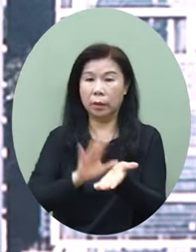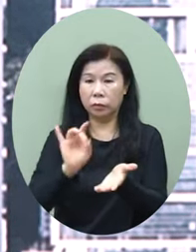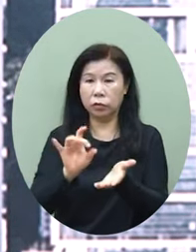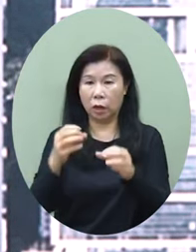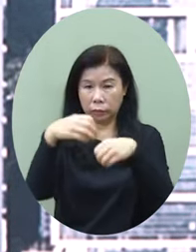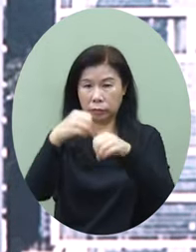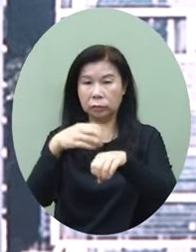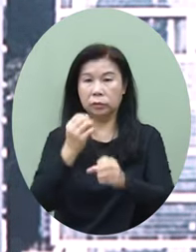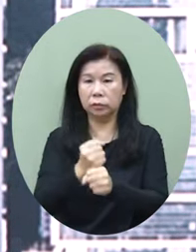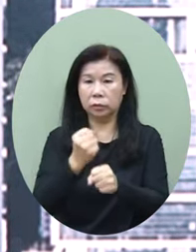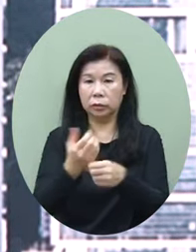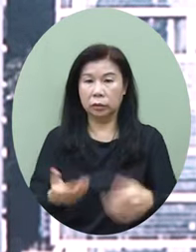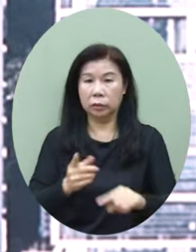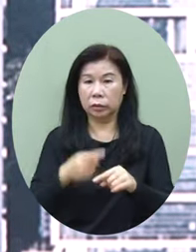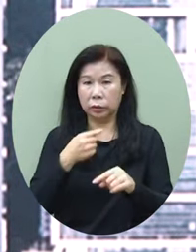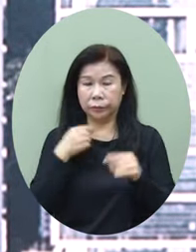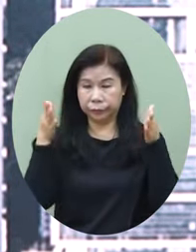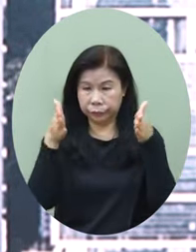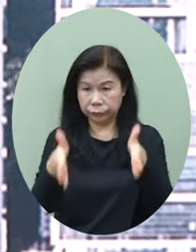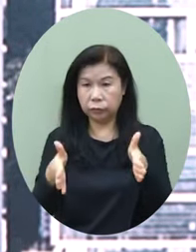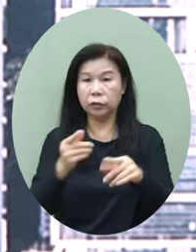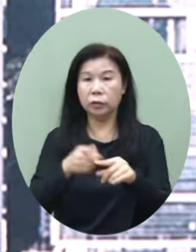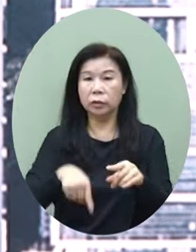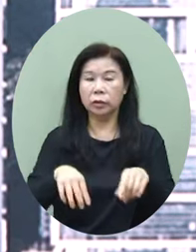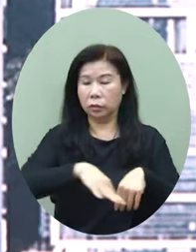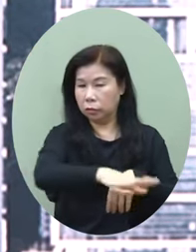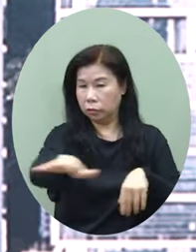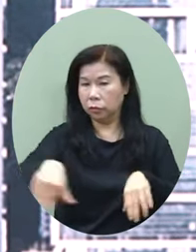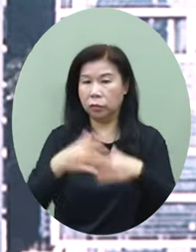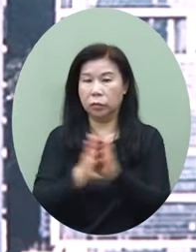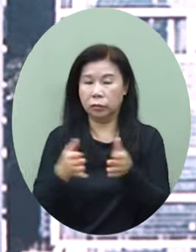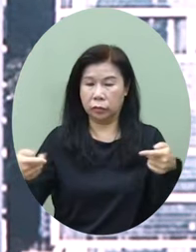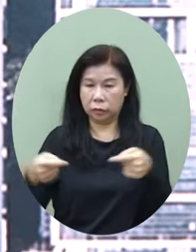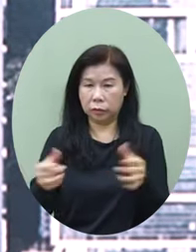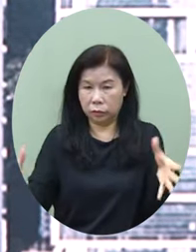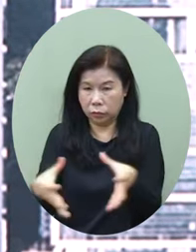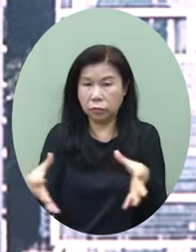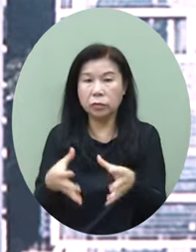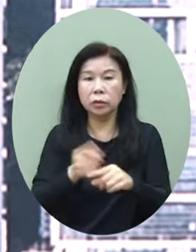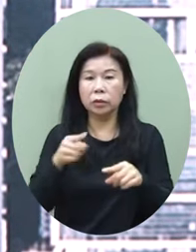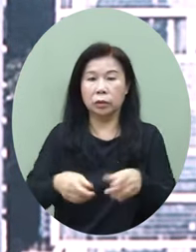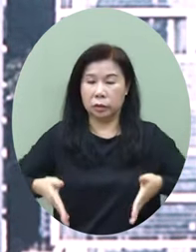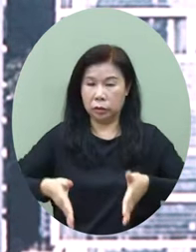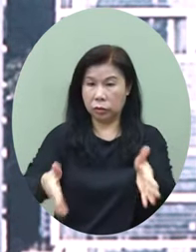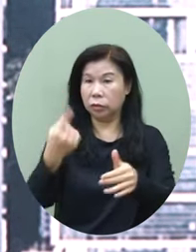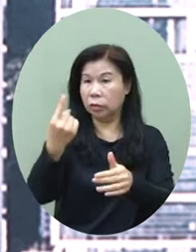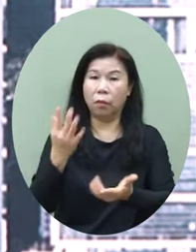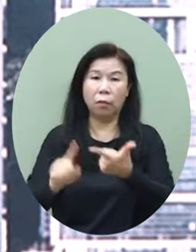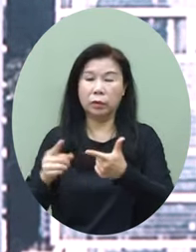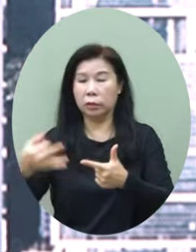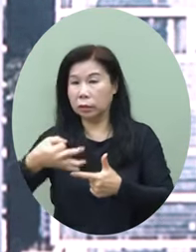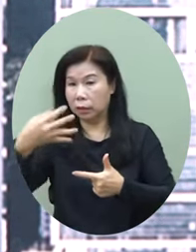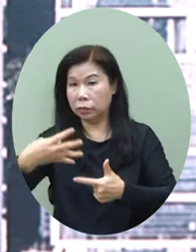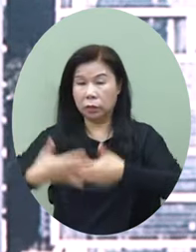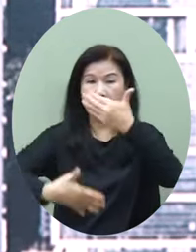測的工作可能是應該更加聚焦將範圍縮小一些是一條街或者幾棟